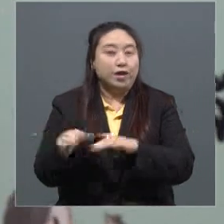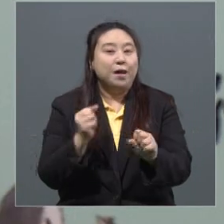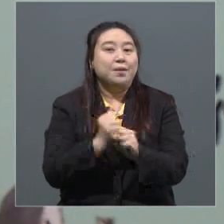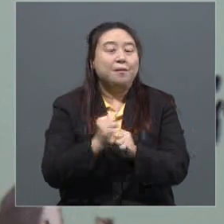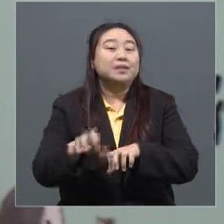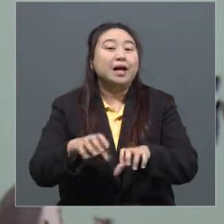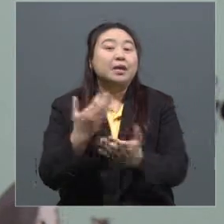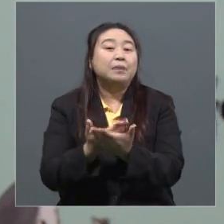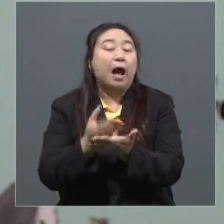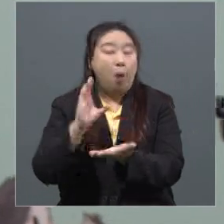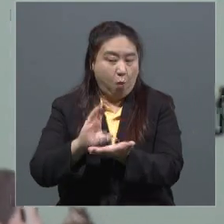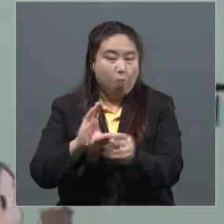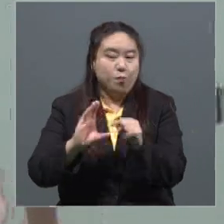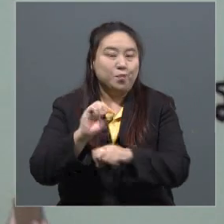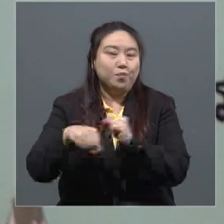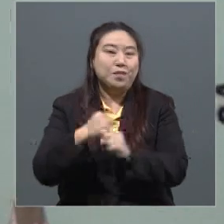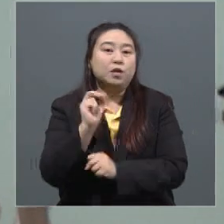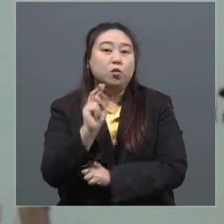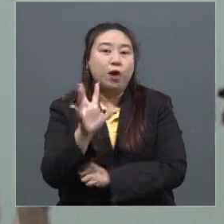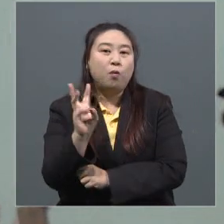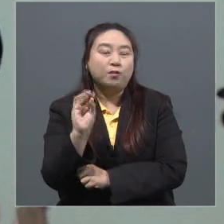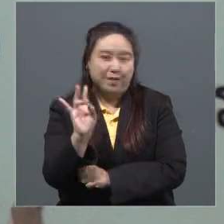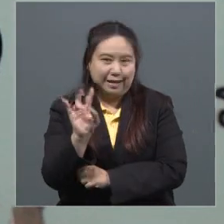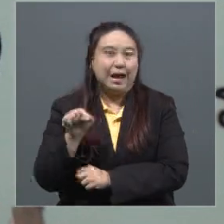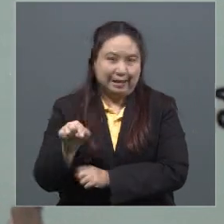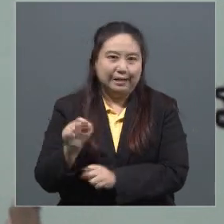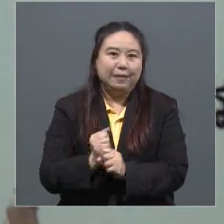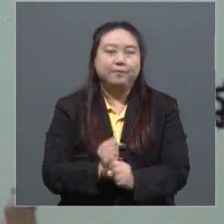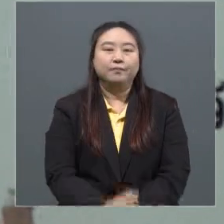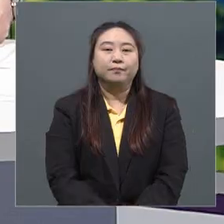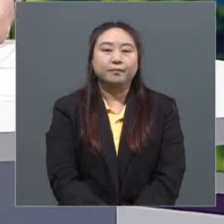2567นี้ค่ะ